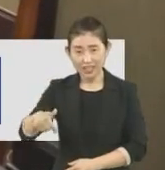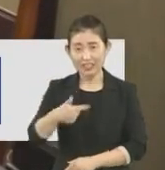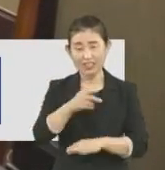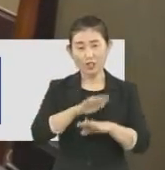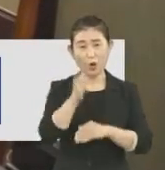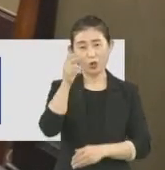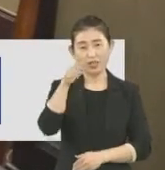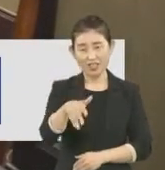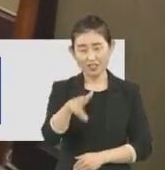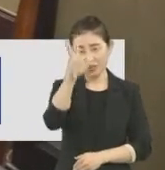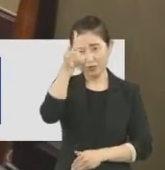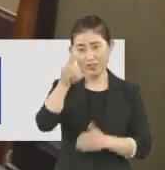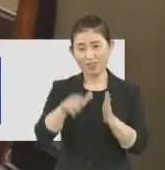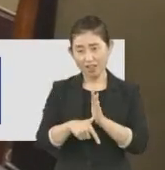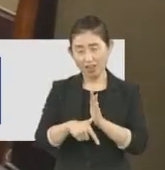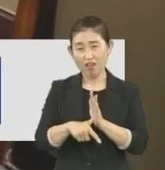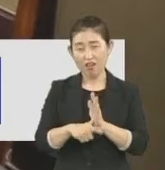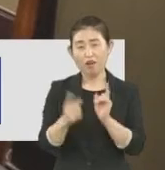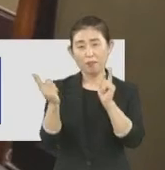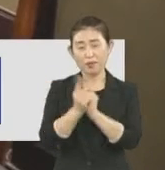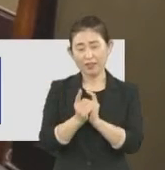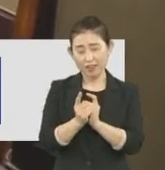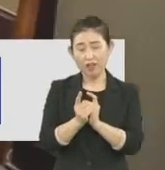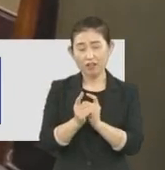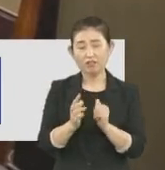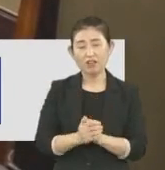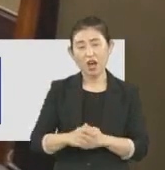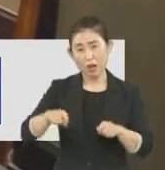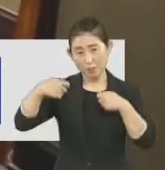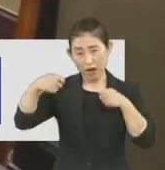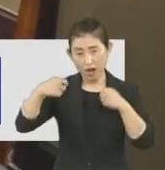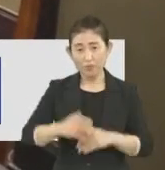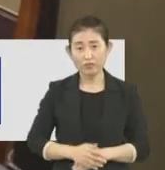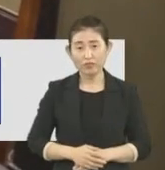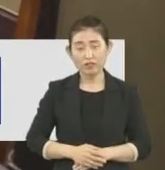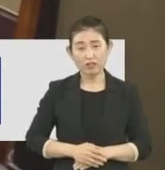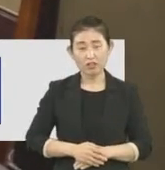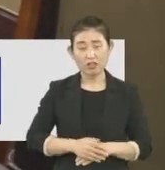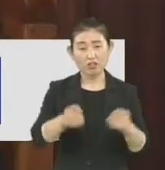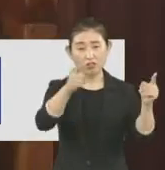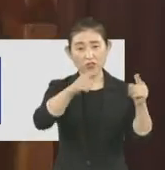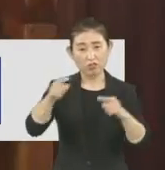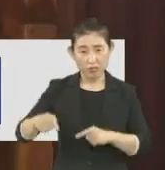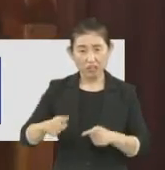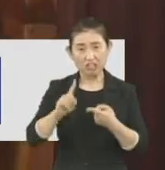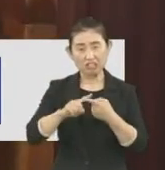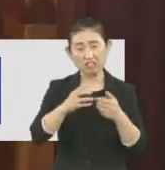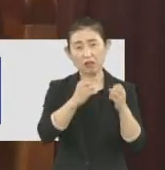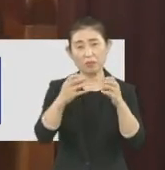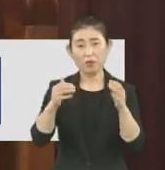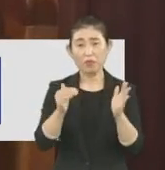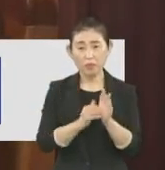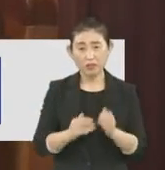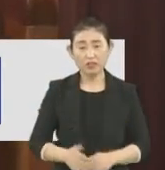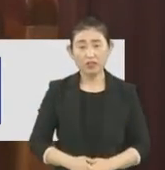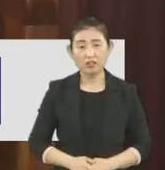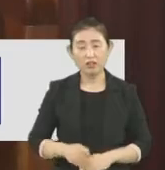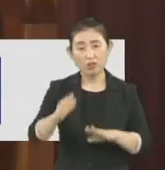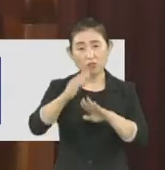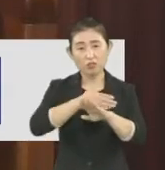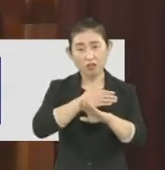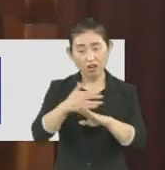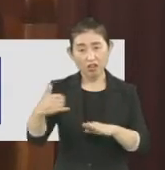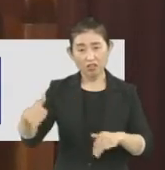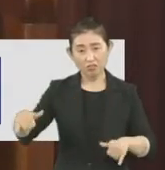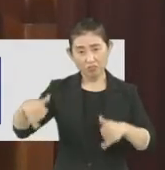호텔에서 환송 오찬을 갖고 한반도 평화와 남북관계에 대한 의견을 나눴습니다 박 의장은 남북 통신선 회복이 된